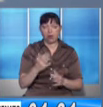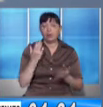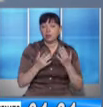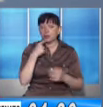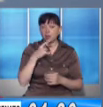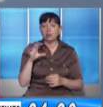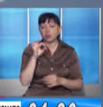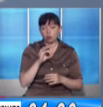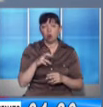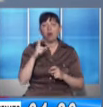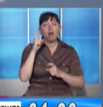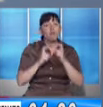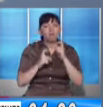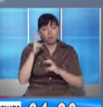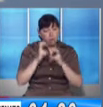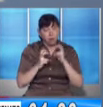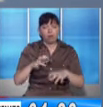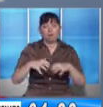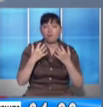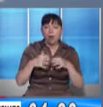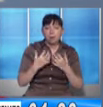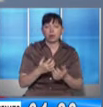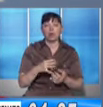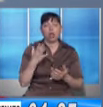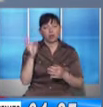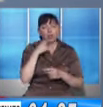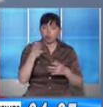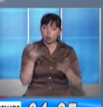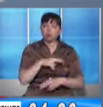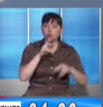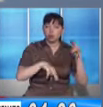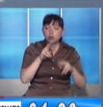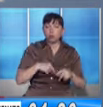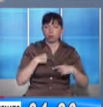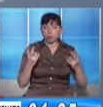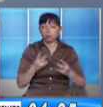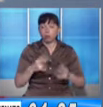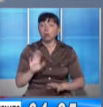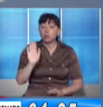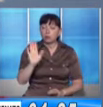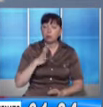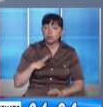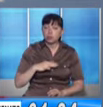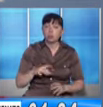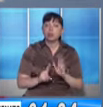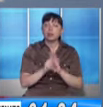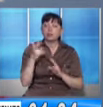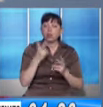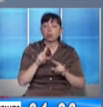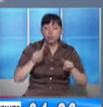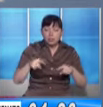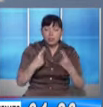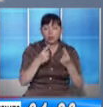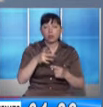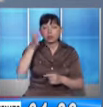e să vorbim despre fabrici, da, toți politicienii spun, haideți să construim fabrici, pentru că de asta avem nevoie. Stați un pic, haideți mai întâi de toate să